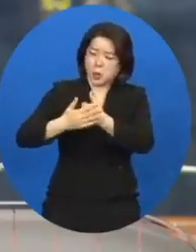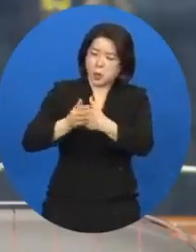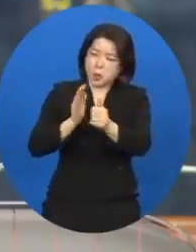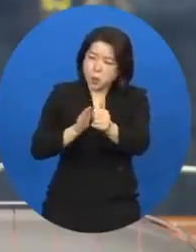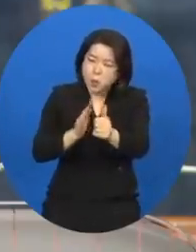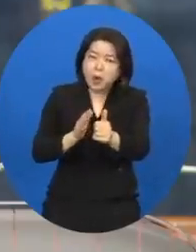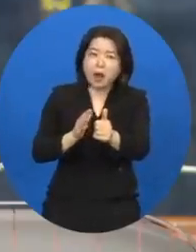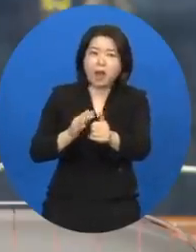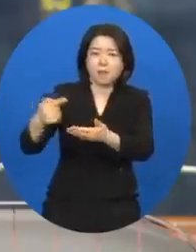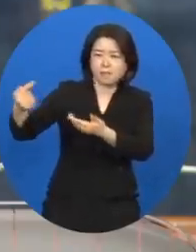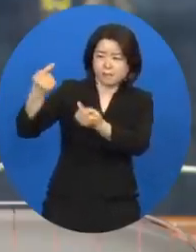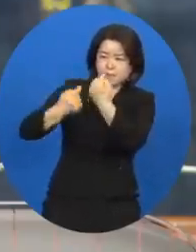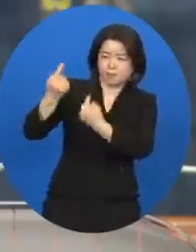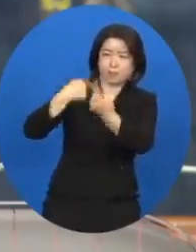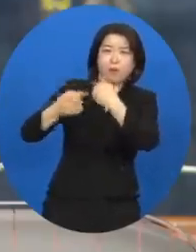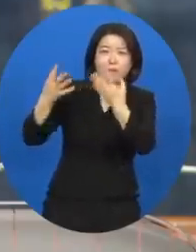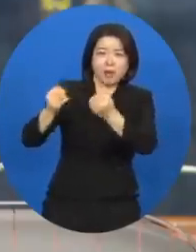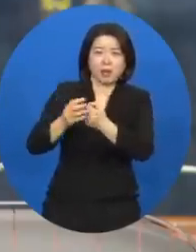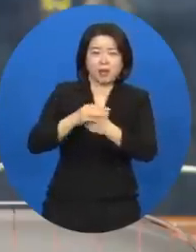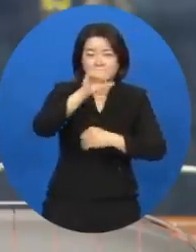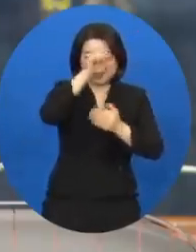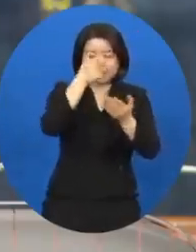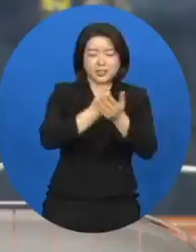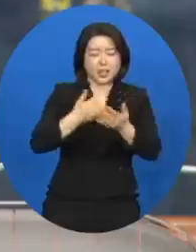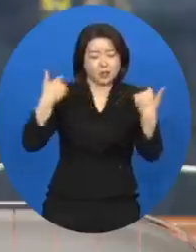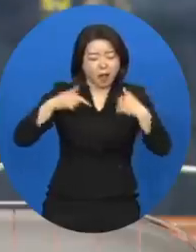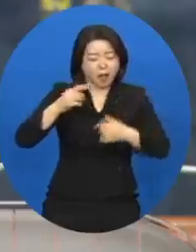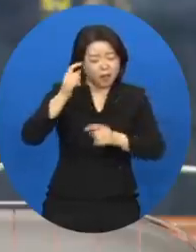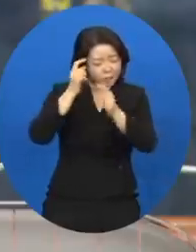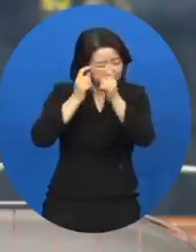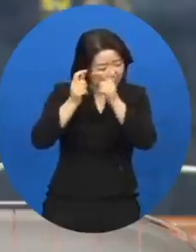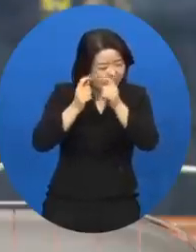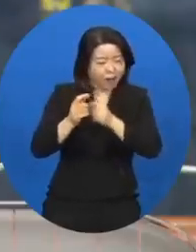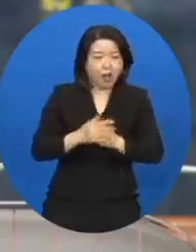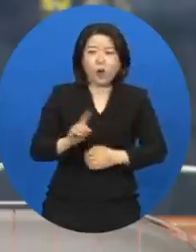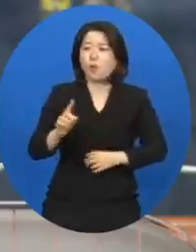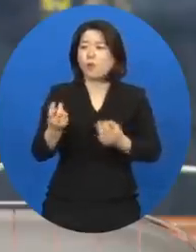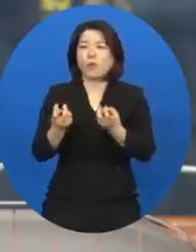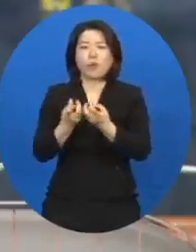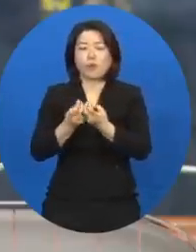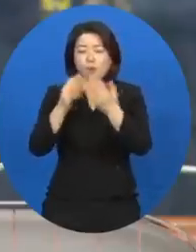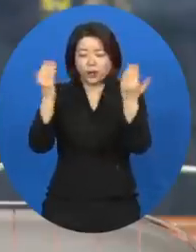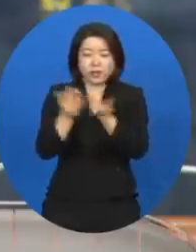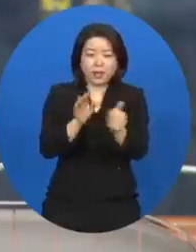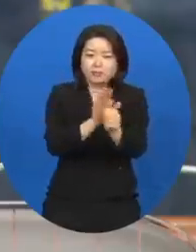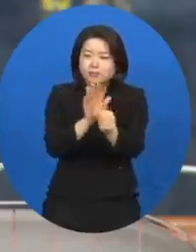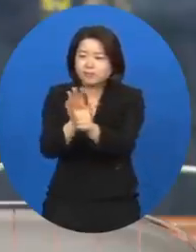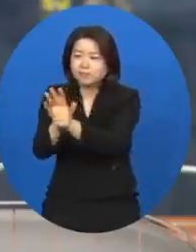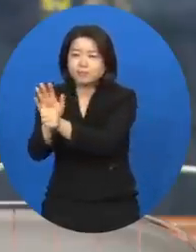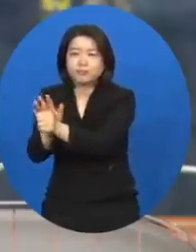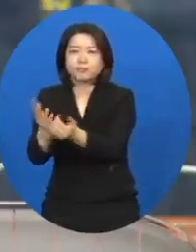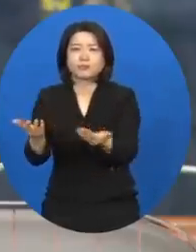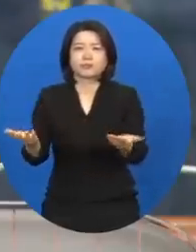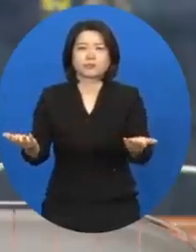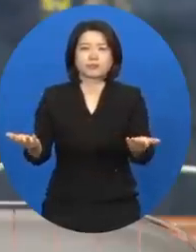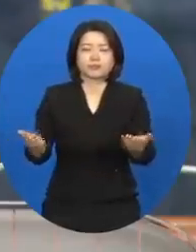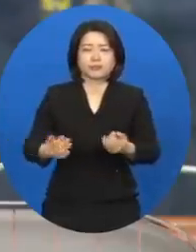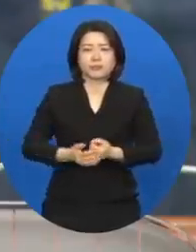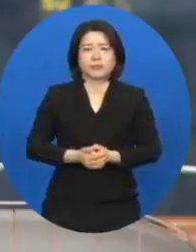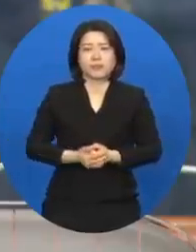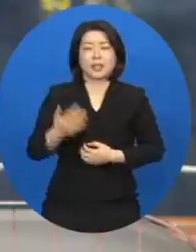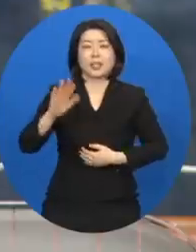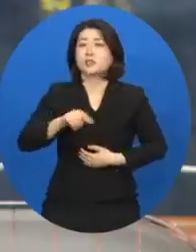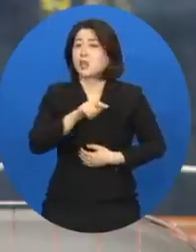장로님들이 한둘 고민이 아니에요. 이거 어떻게 다 지원해드리나. 근데 여러분, 이건